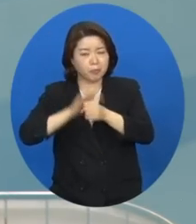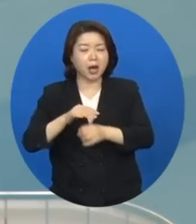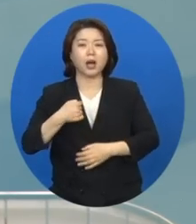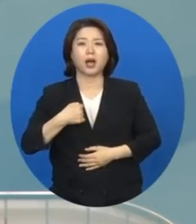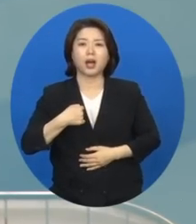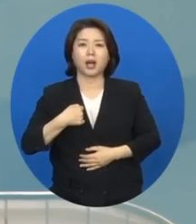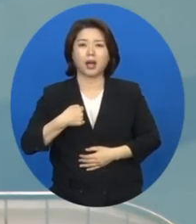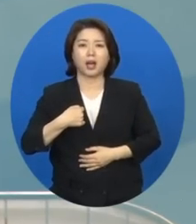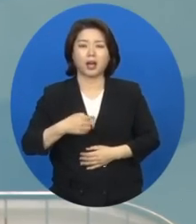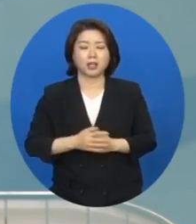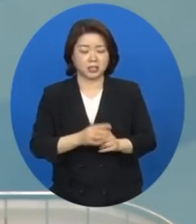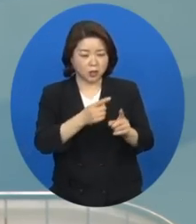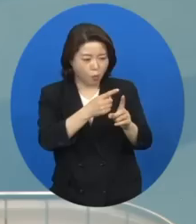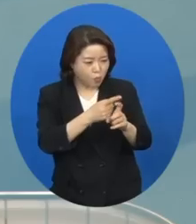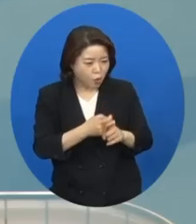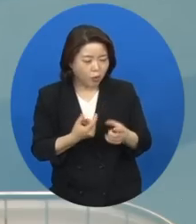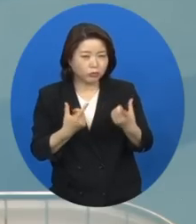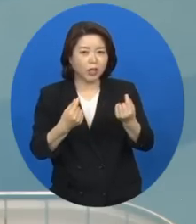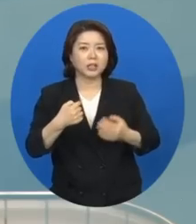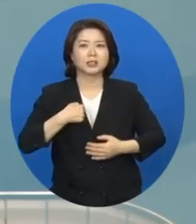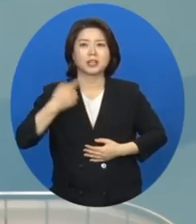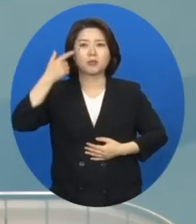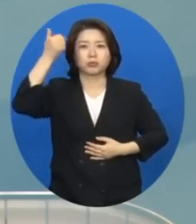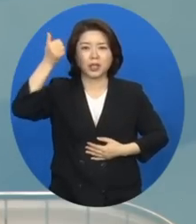이런 원수 같은 목사가 또 어디 있겠습니까?